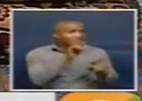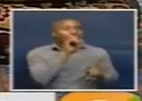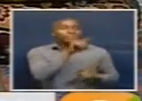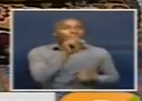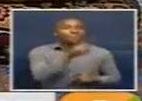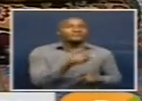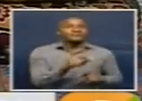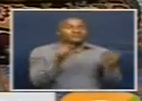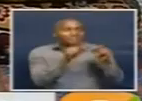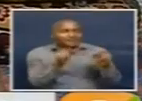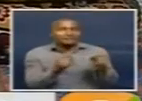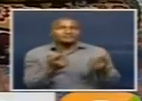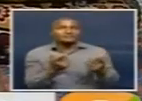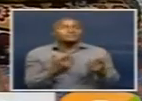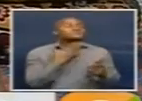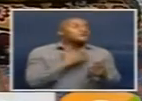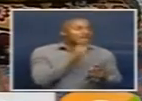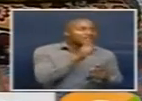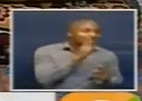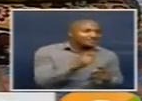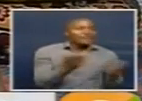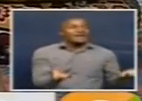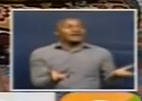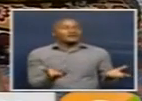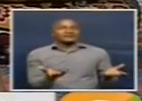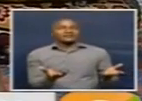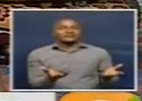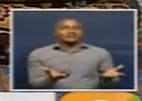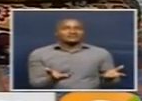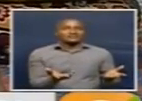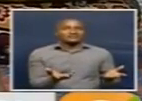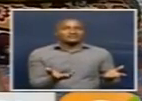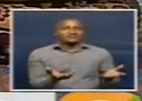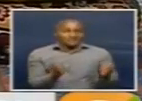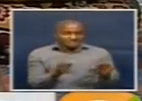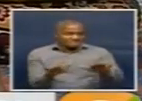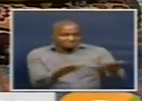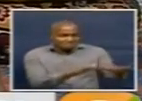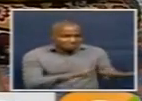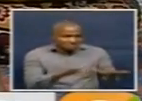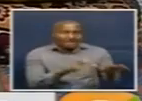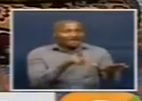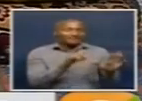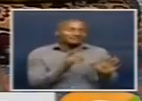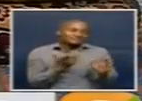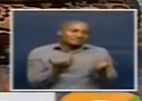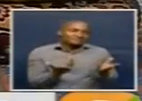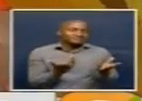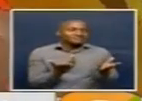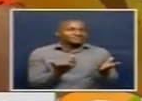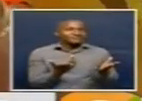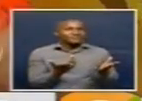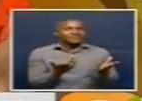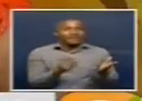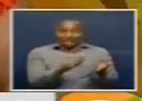wameumwa ama wakawa watakanyama, ama wakawa kwamba akinama akipiga deki tumbo la fanga nini? hawafanyi chochote. Sasa tuchukulie wale